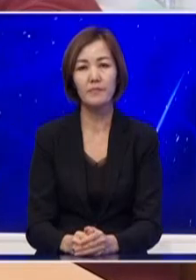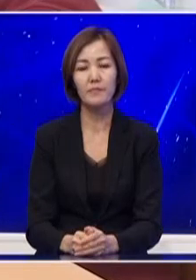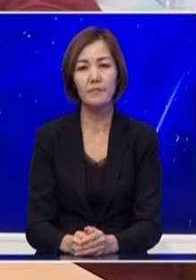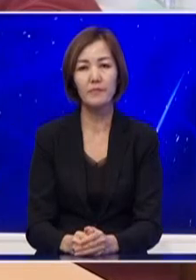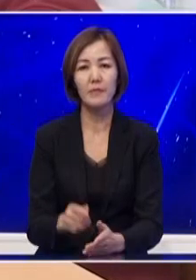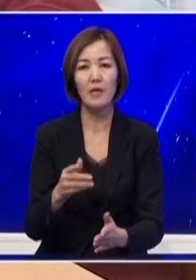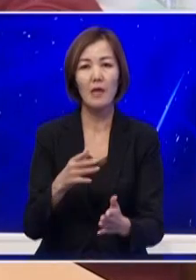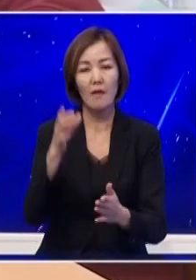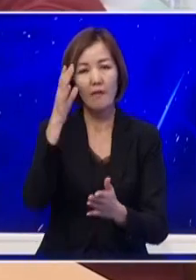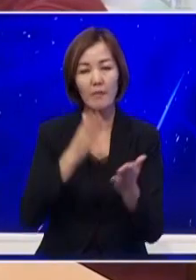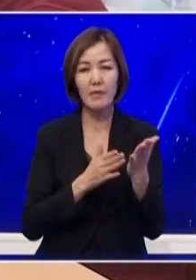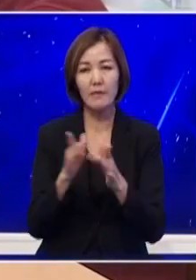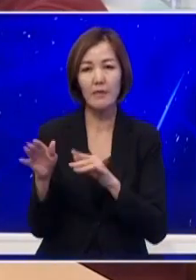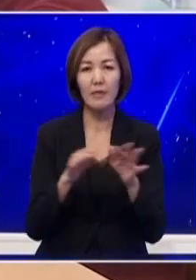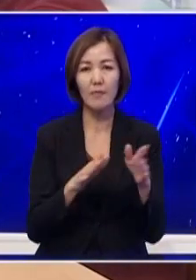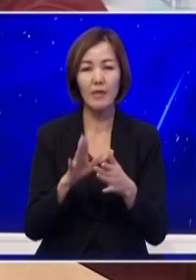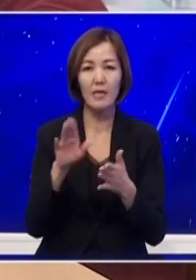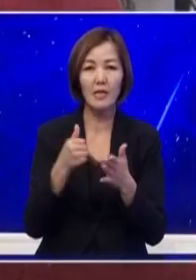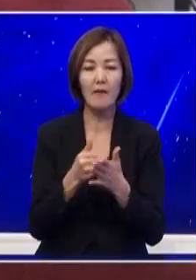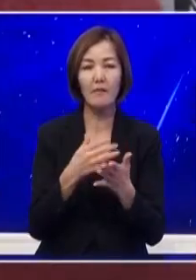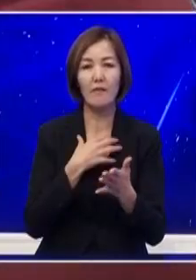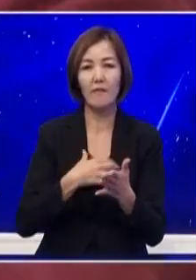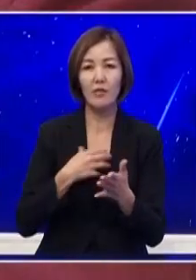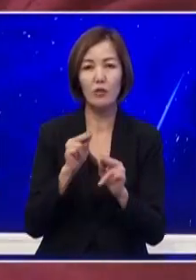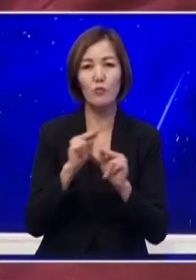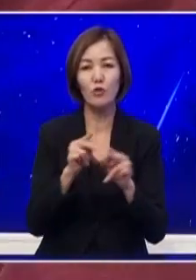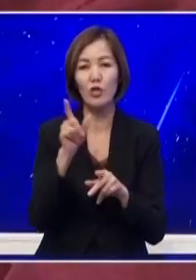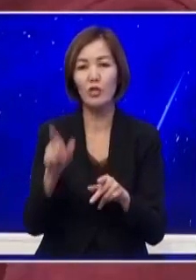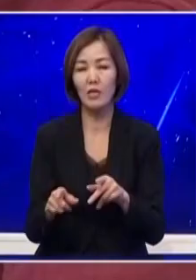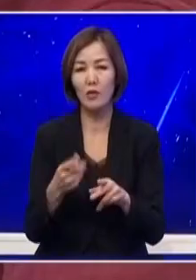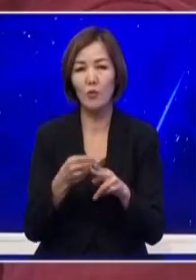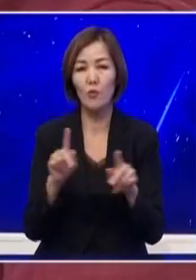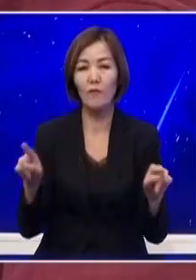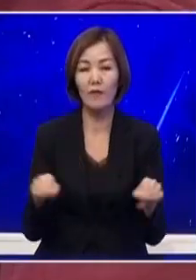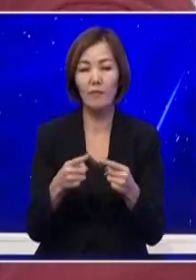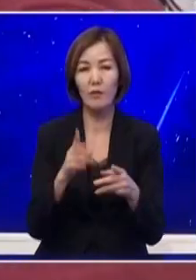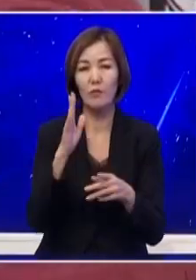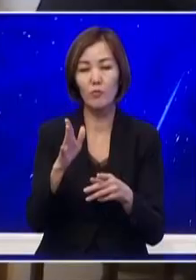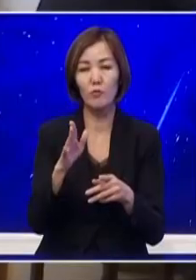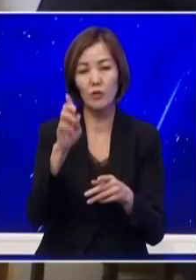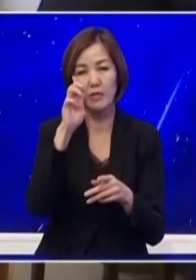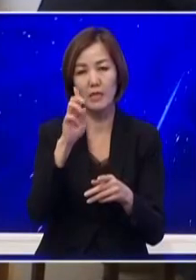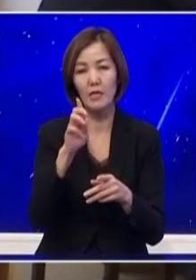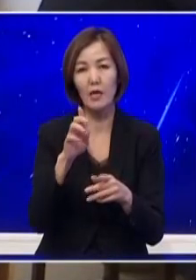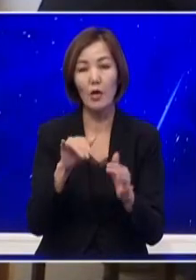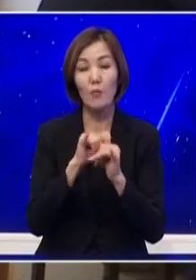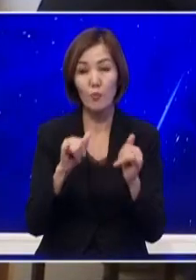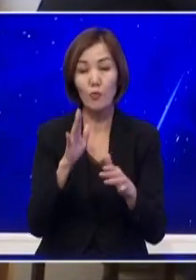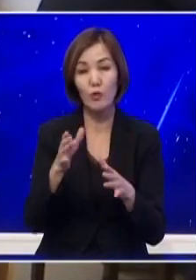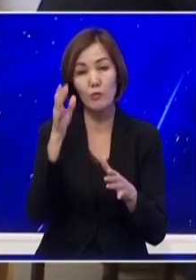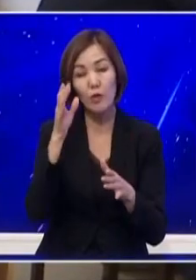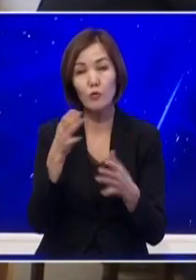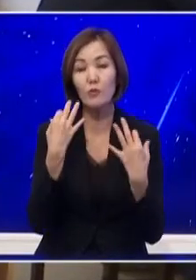В образовательном процессе ключевой фигурой является учитель. Именно он формирует будущее страны. Будет ли оно развитым,